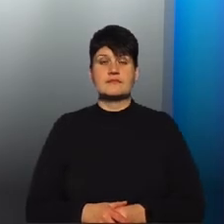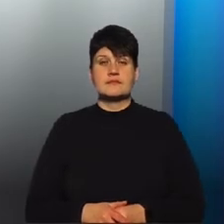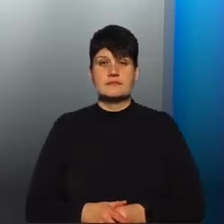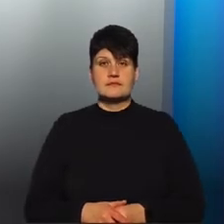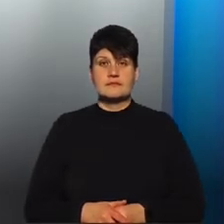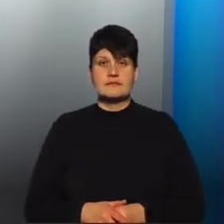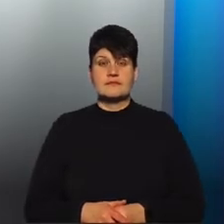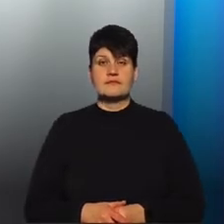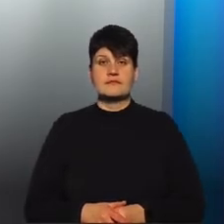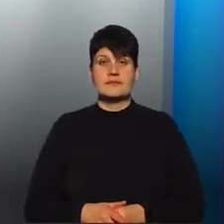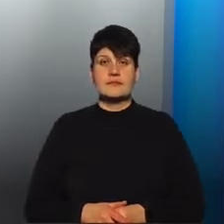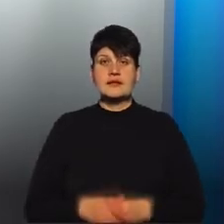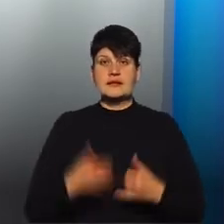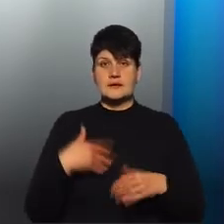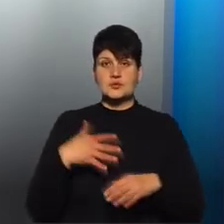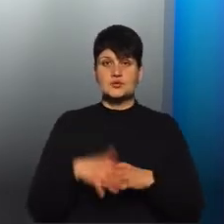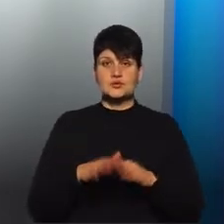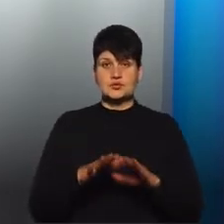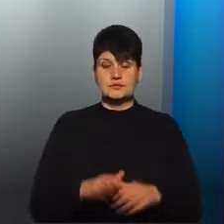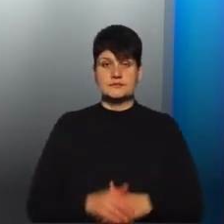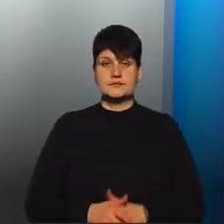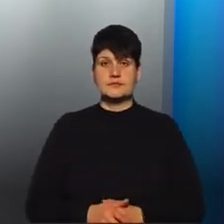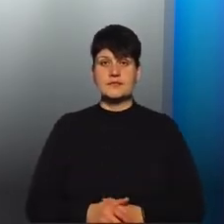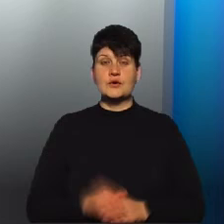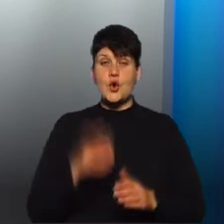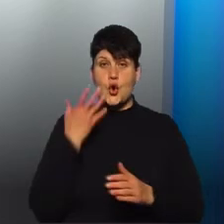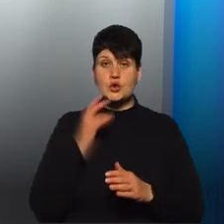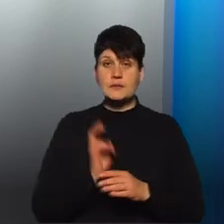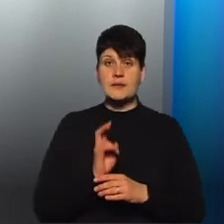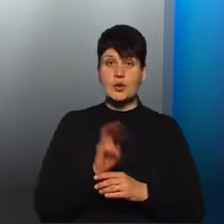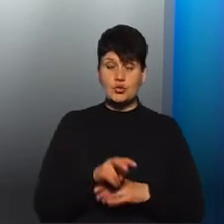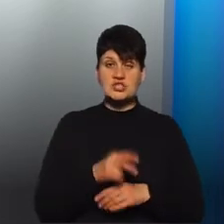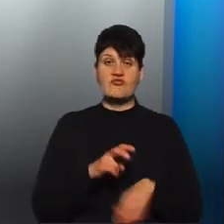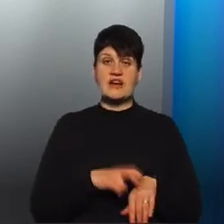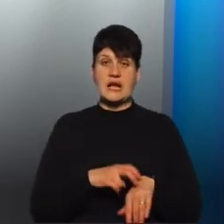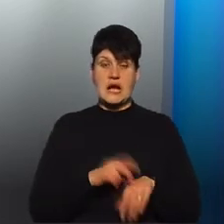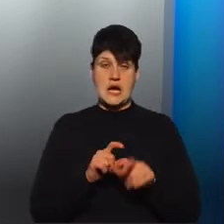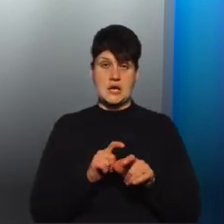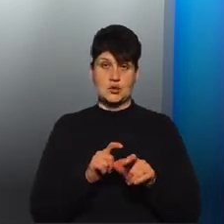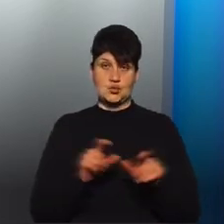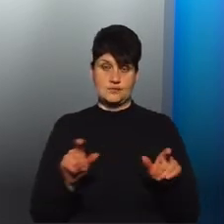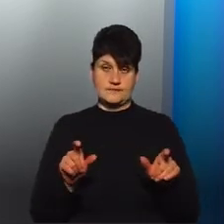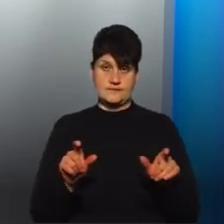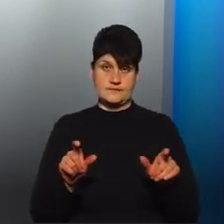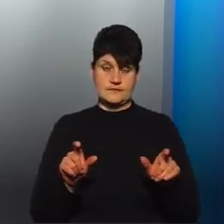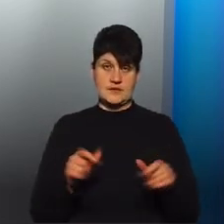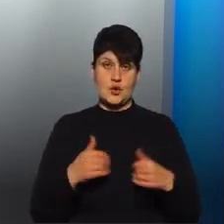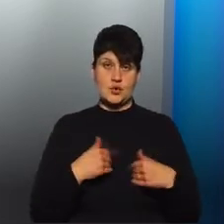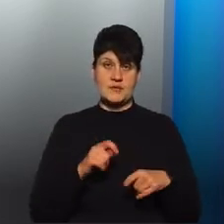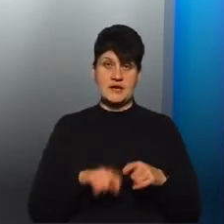А я зрозумів зараз. Значить, коли приходиш в лікарню, так, хочеш перевіритися з